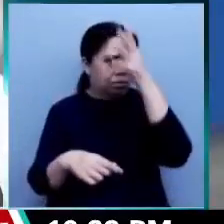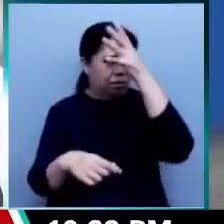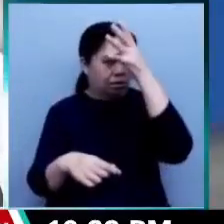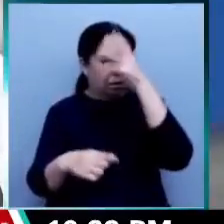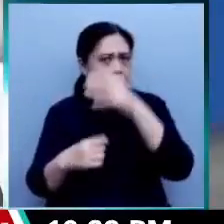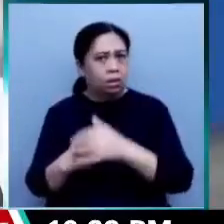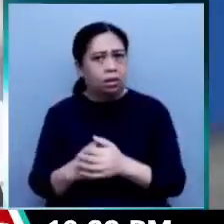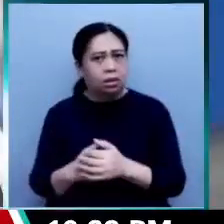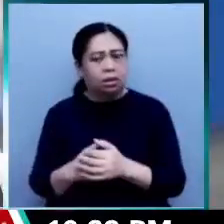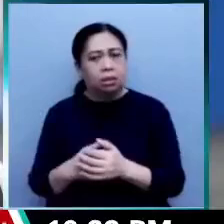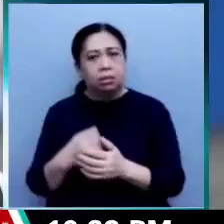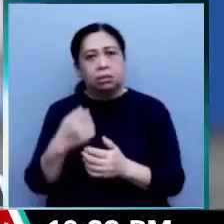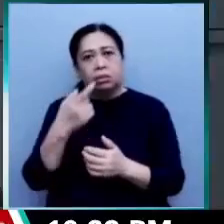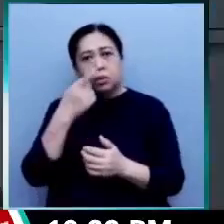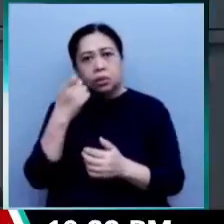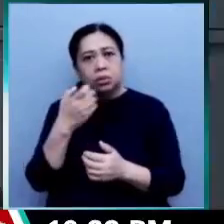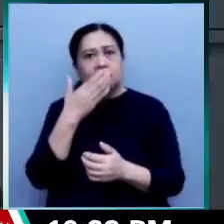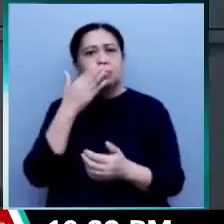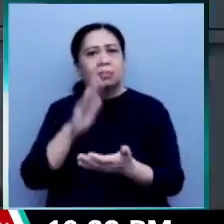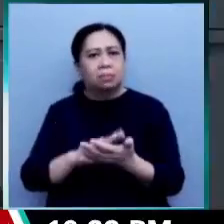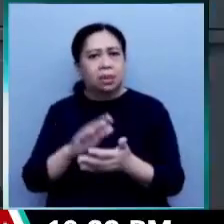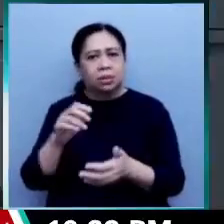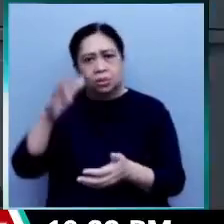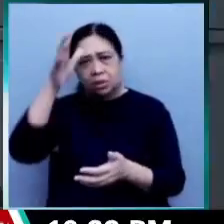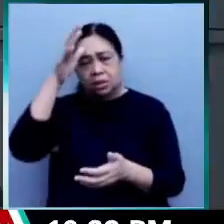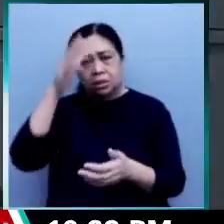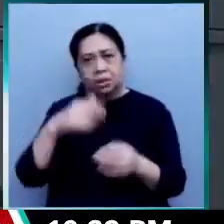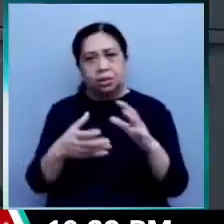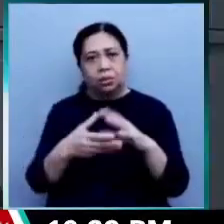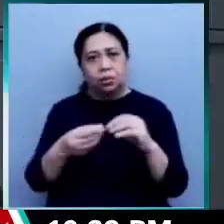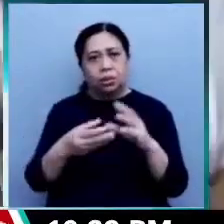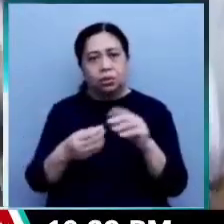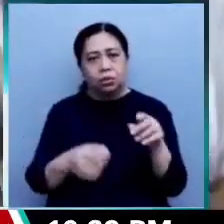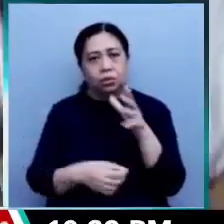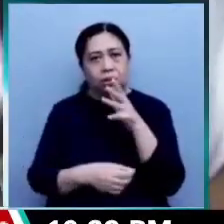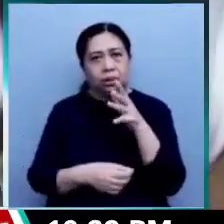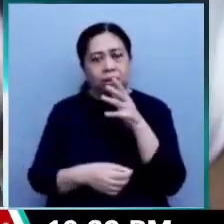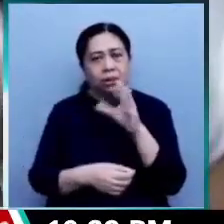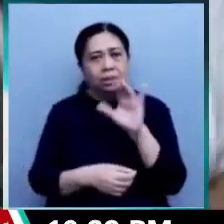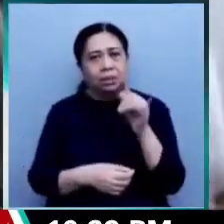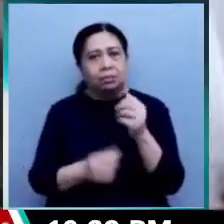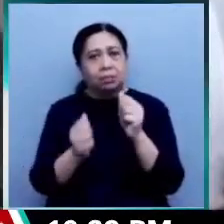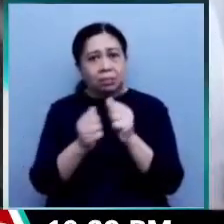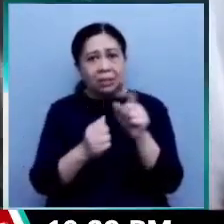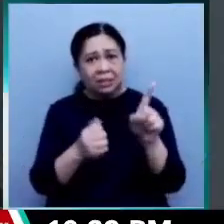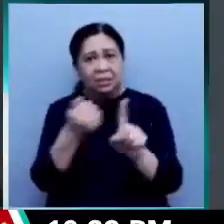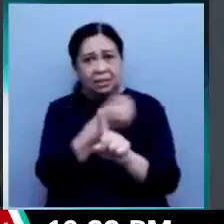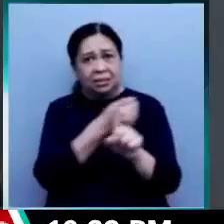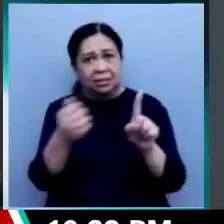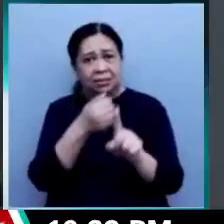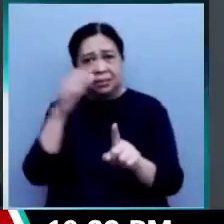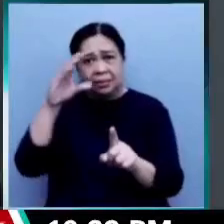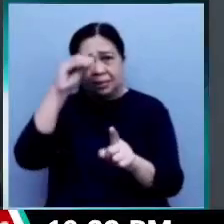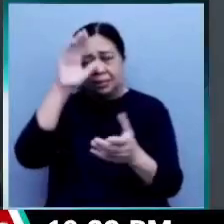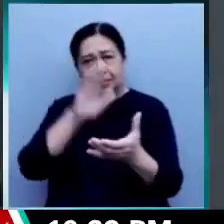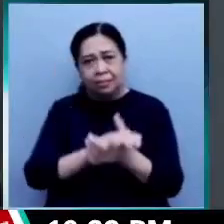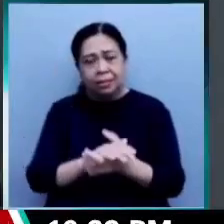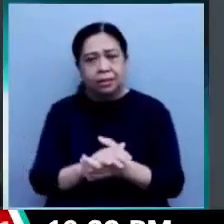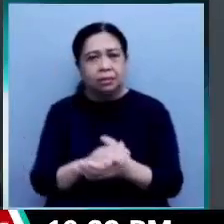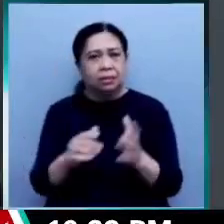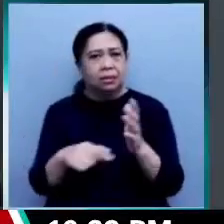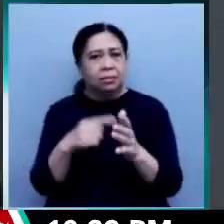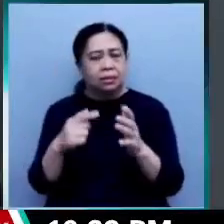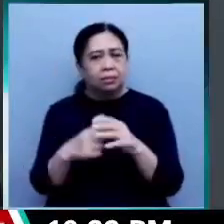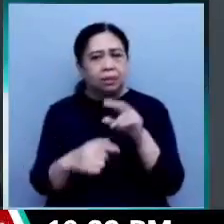kasi salbahe siya kwento ng nanay ni cj maging siya ay sinasaktan ng kanyang Mister Minsan naaabutan ko na